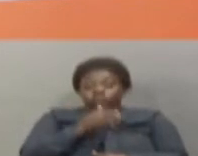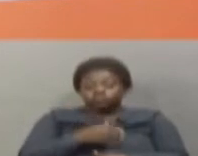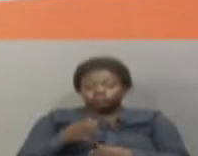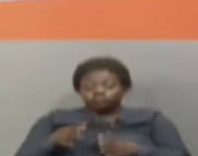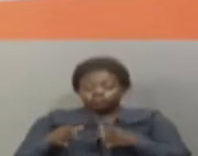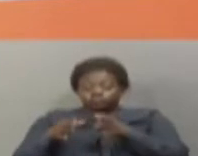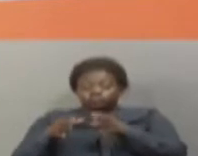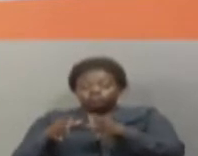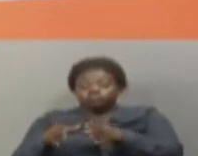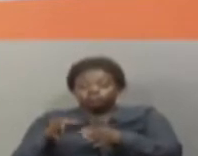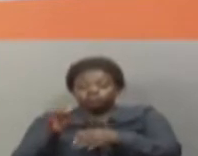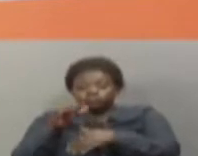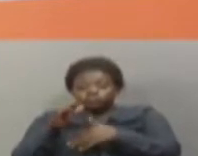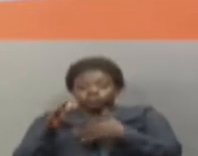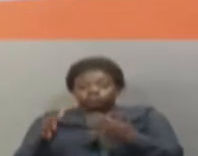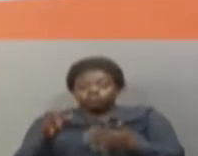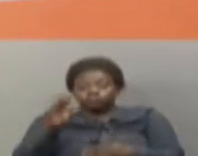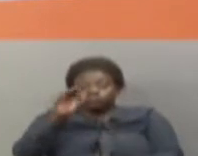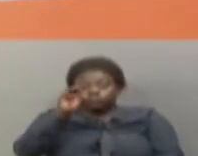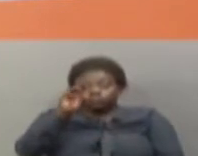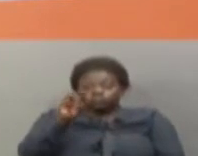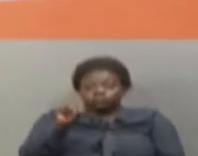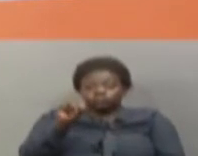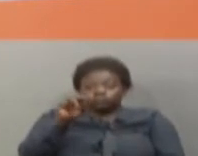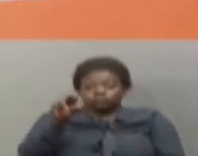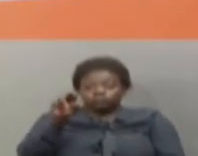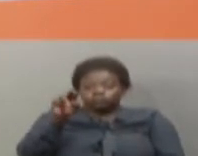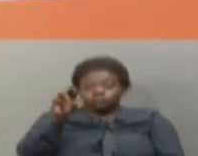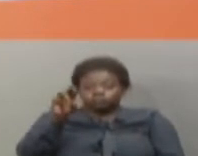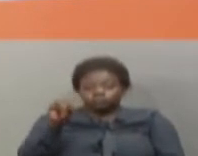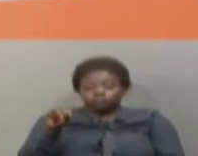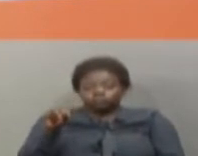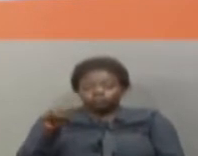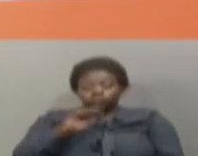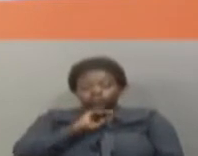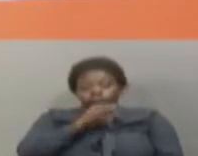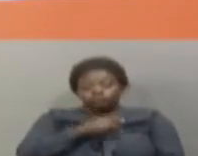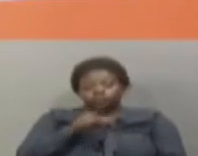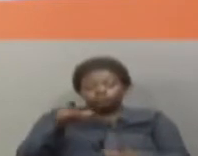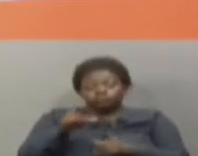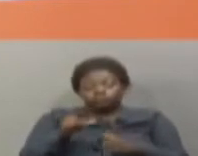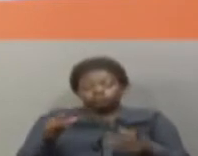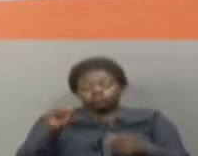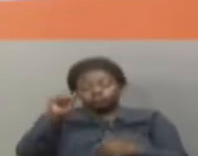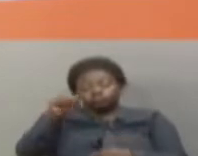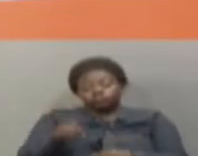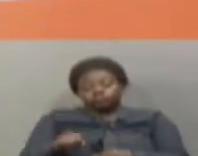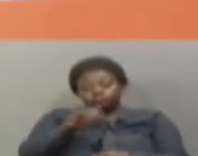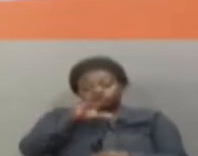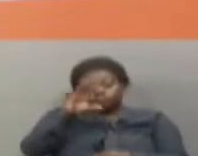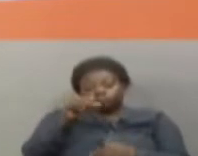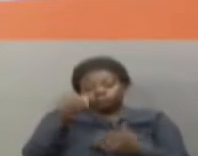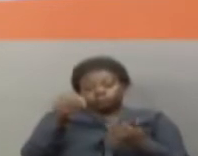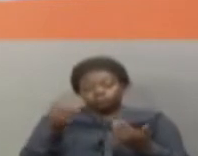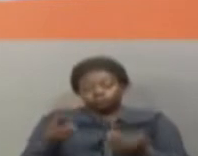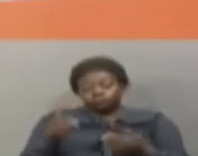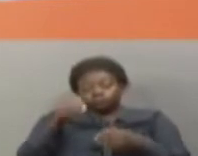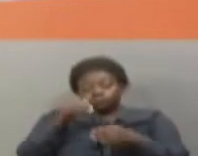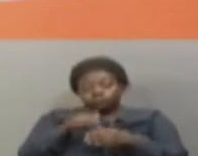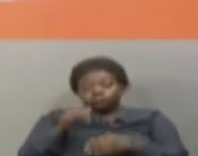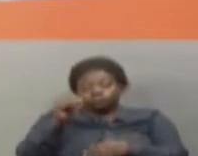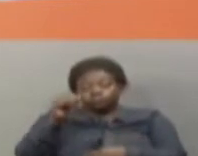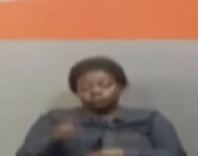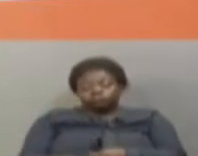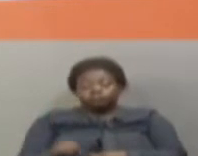abeegattira mu kibiina ekya NRM Women League South Africa chapter oluyindidde mu kibuga Johannesburg